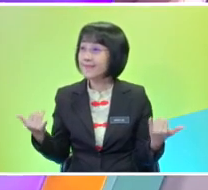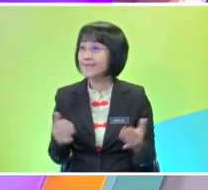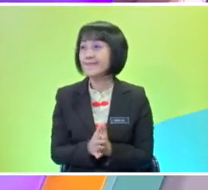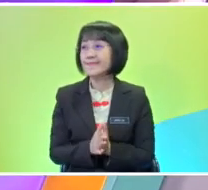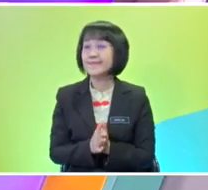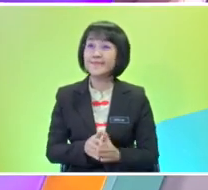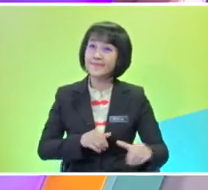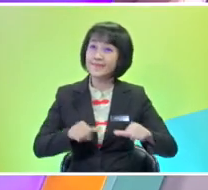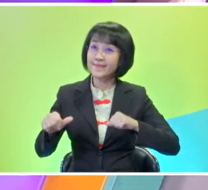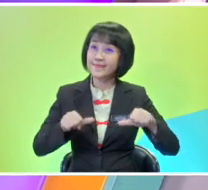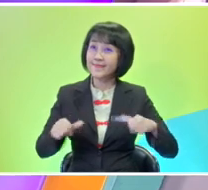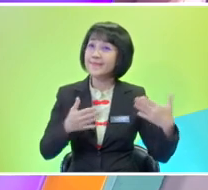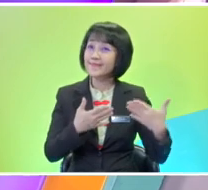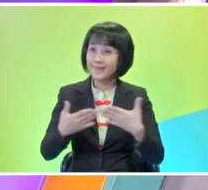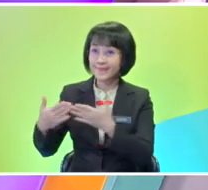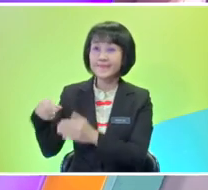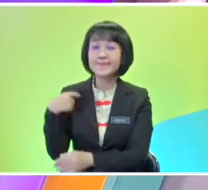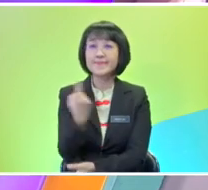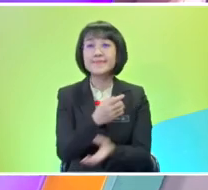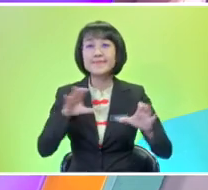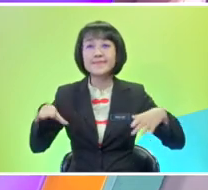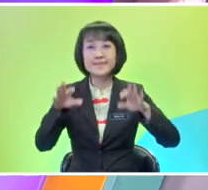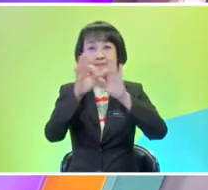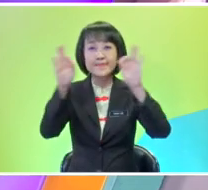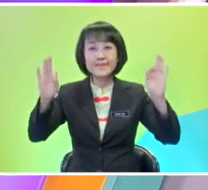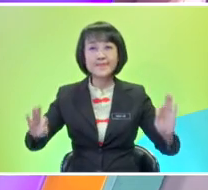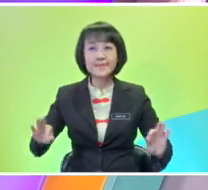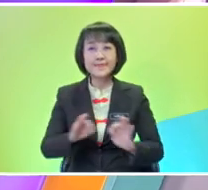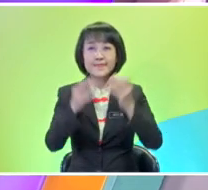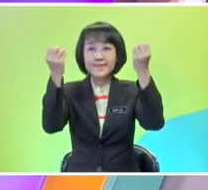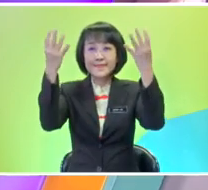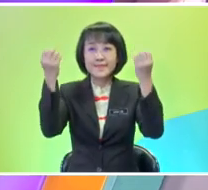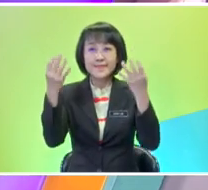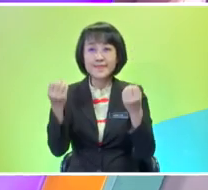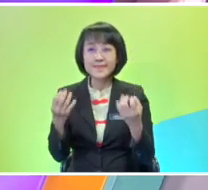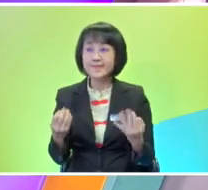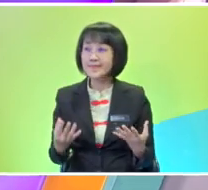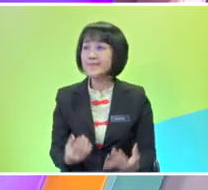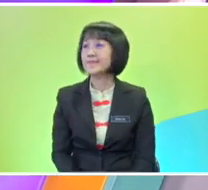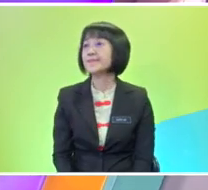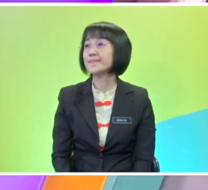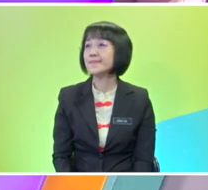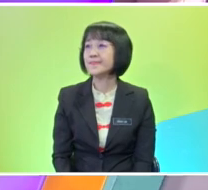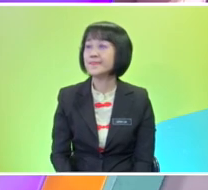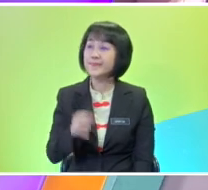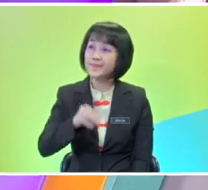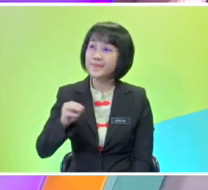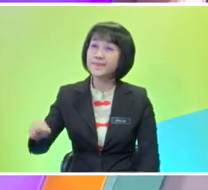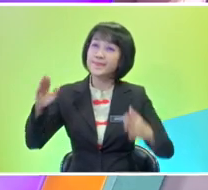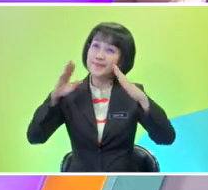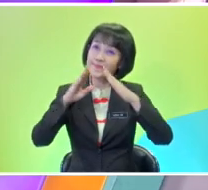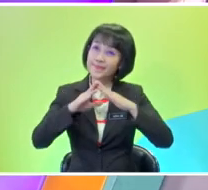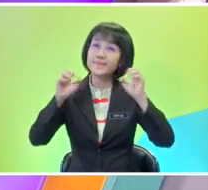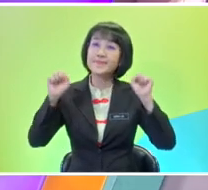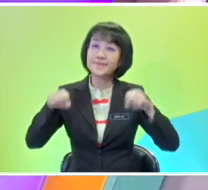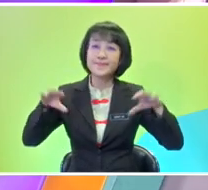seterusnya kita akan membuat frame hiasan dan murid-murid di rumah pun boleh